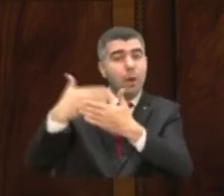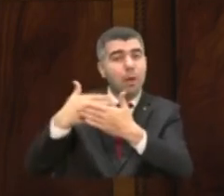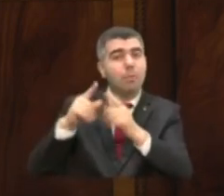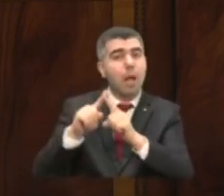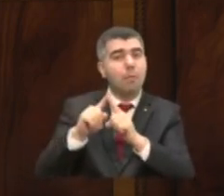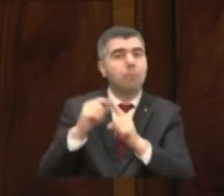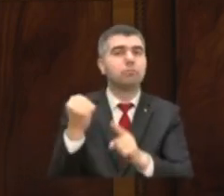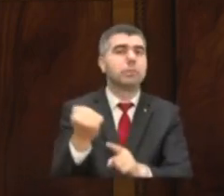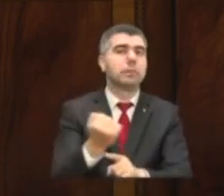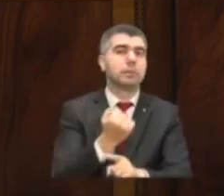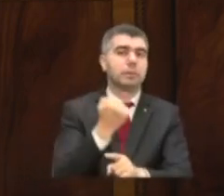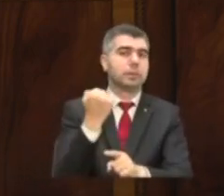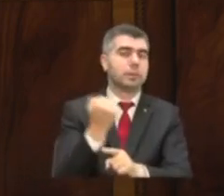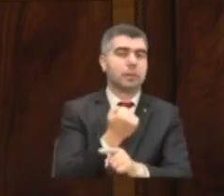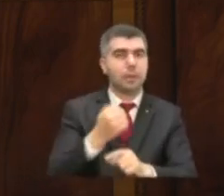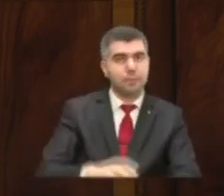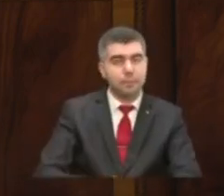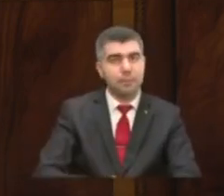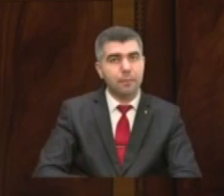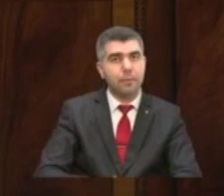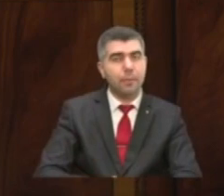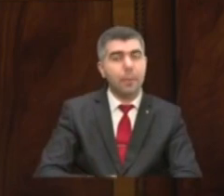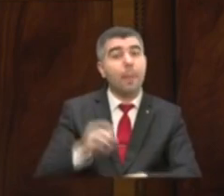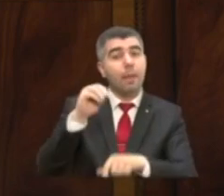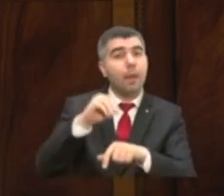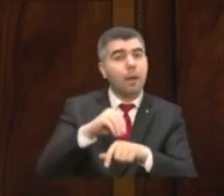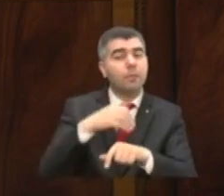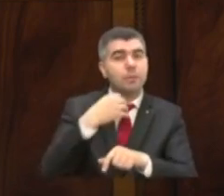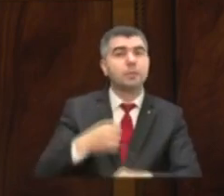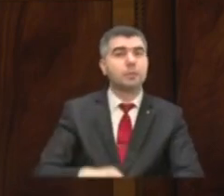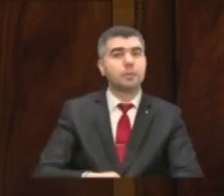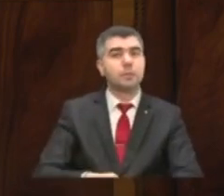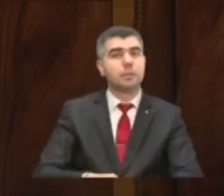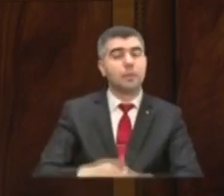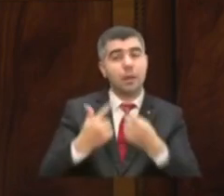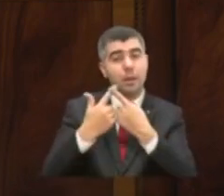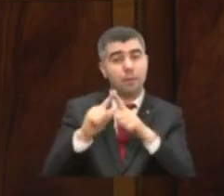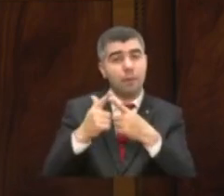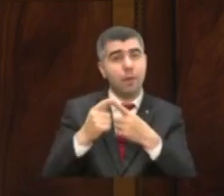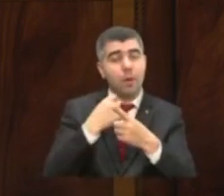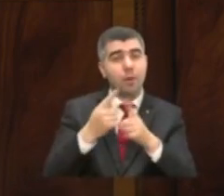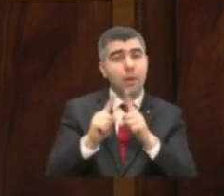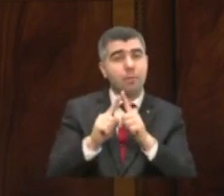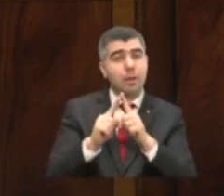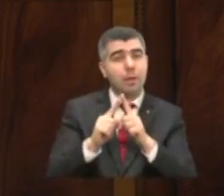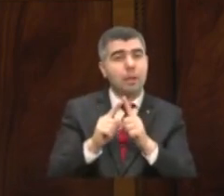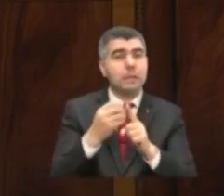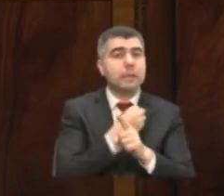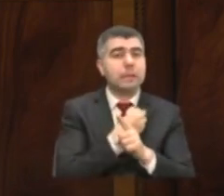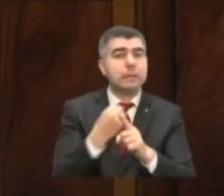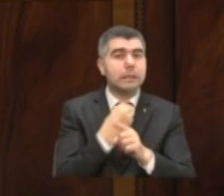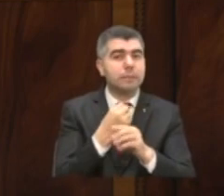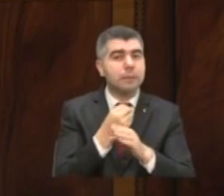مستمرة. كذلك السيد رئيس الحكومة الحالة المزرية التي توجد عليها المؤسسات الاستشفائية في